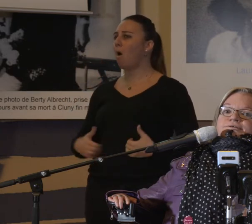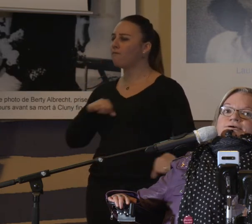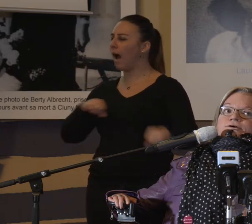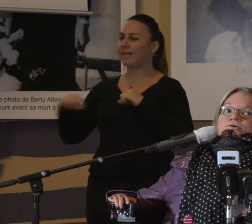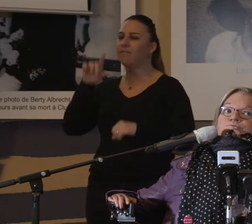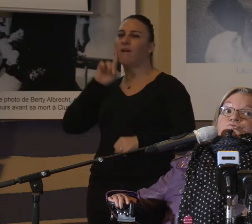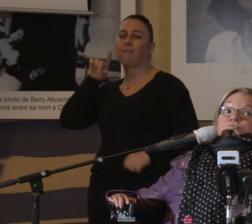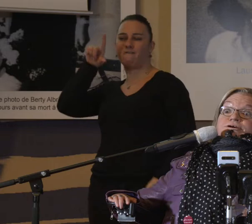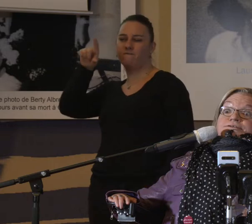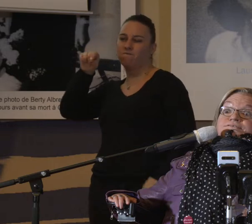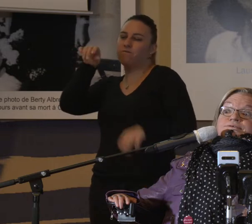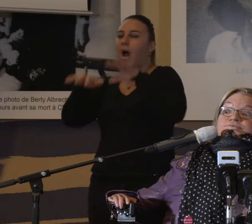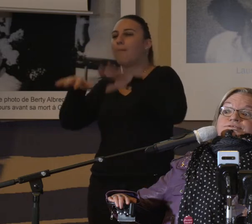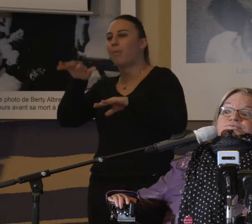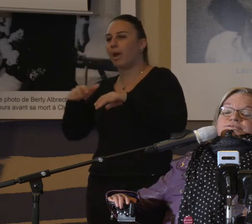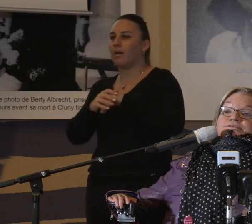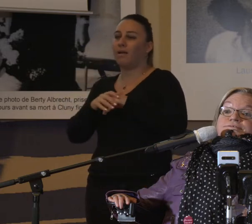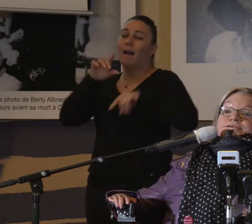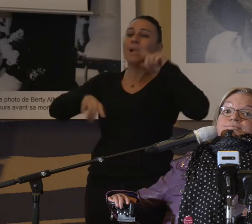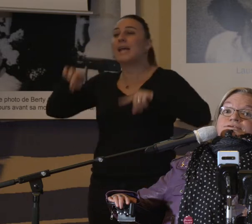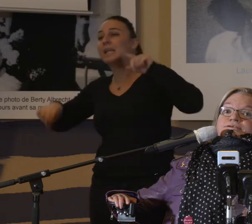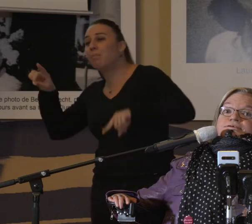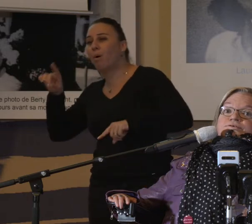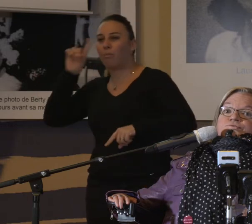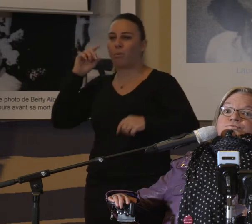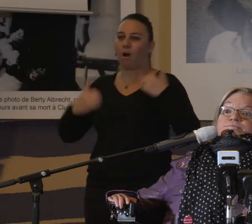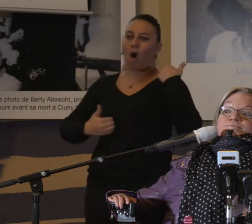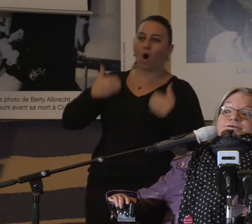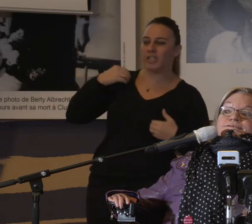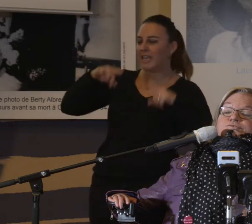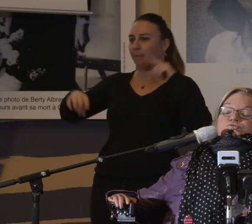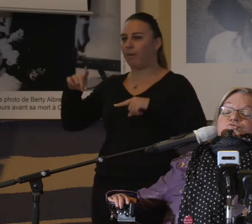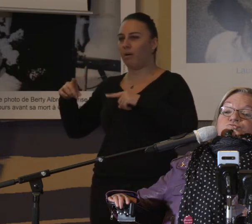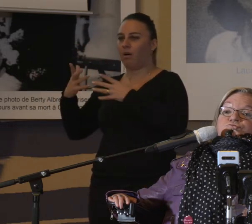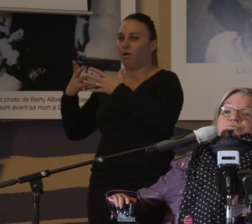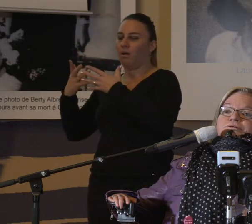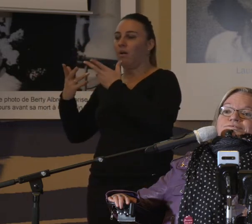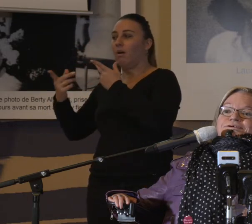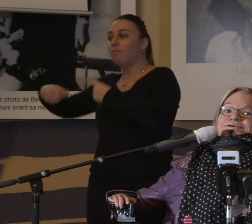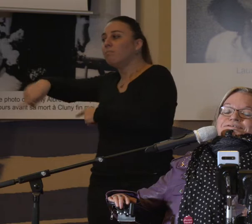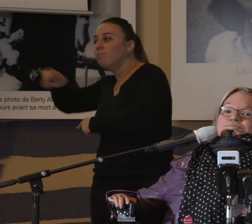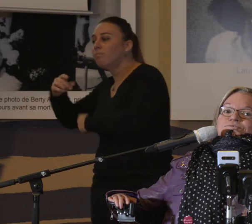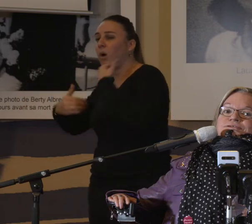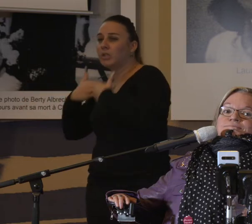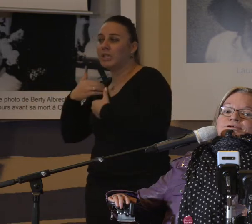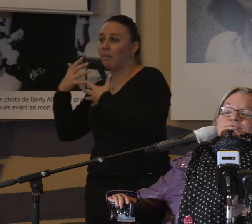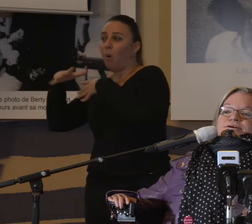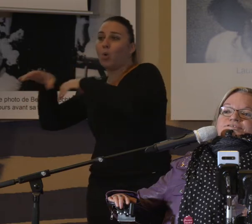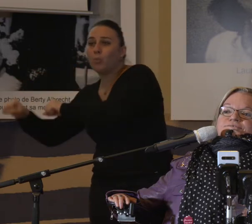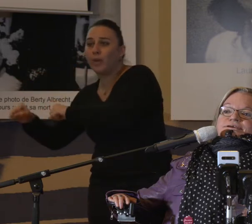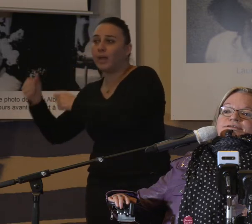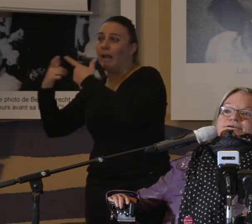actifs, plus ou moins actifs parce qu'on a aussi des handicaps qui ne nous permettent pas d'être toujours disponibles